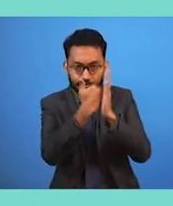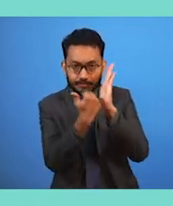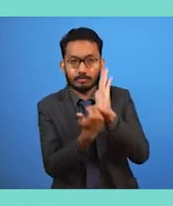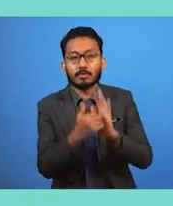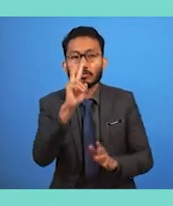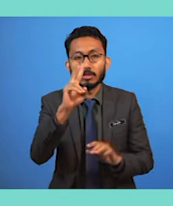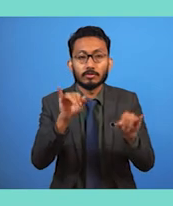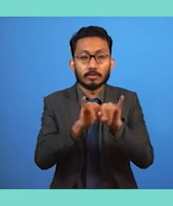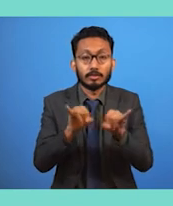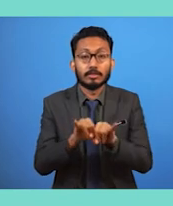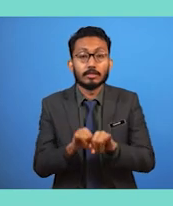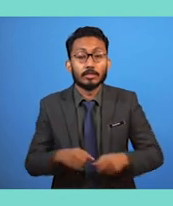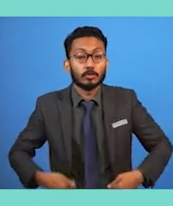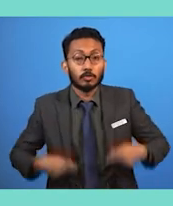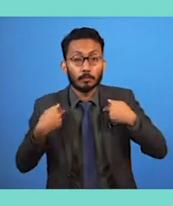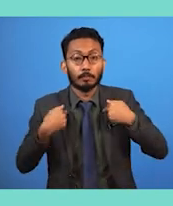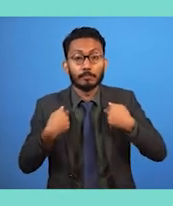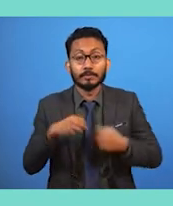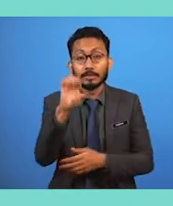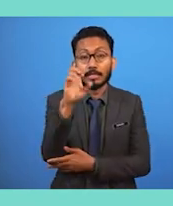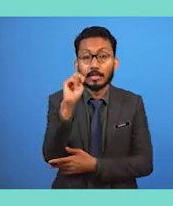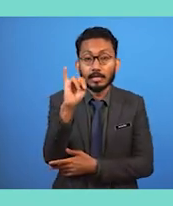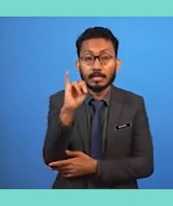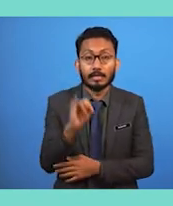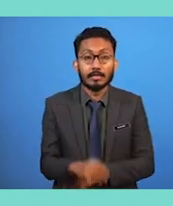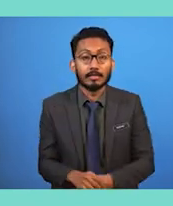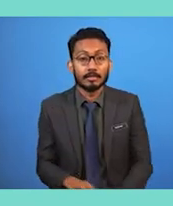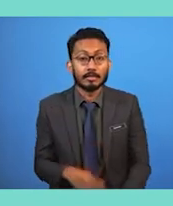yang kita pelajari hari ini beserta dua contoh.